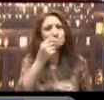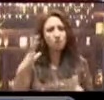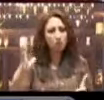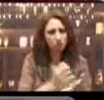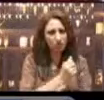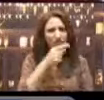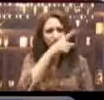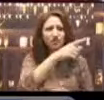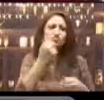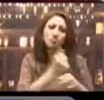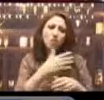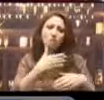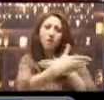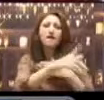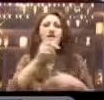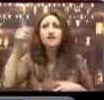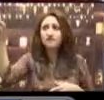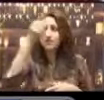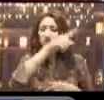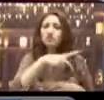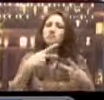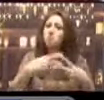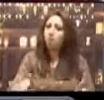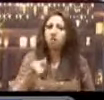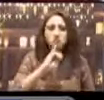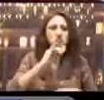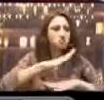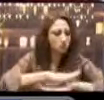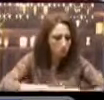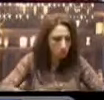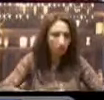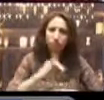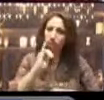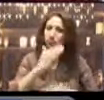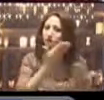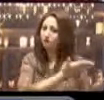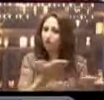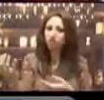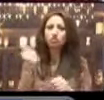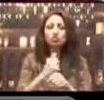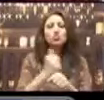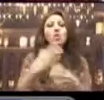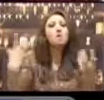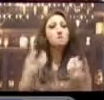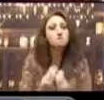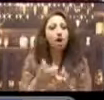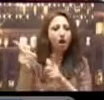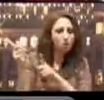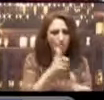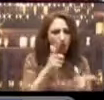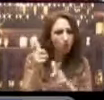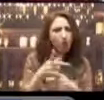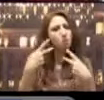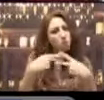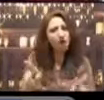احترمت ده لان فهموه كويس يعني في مخرجين مثلا شافوا ان ده